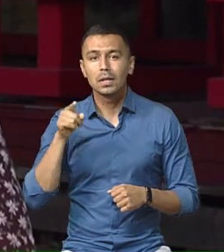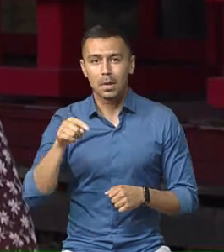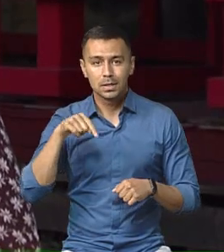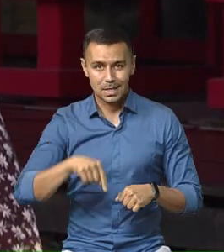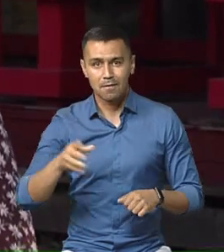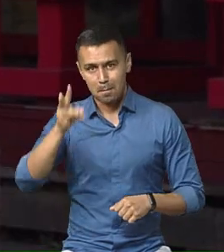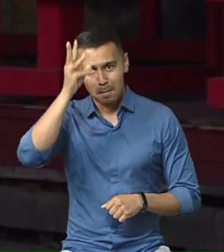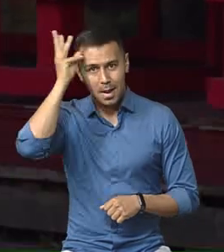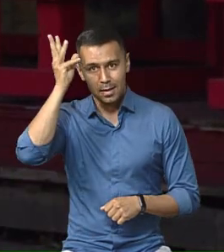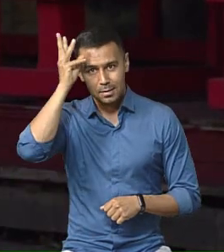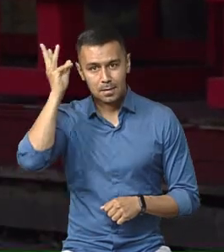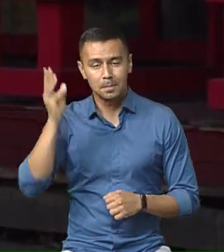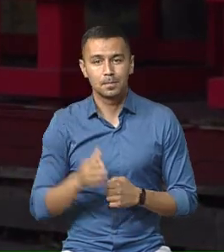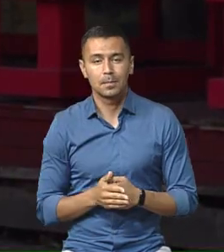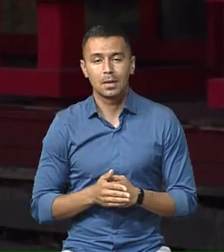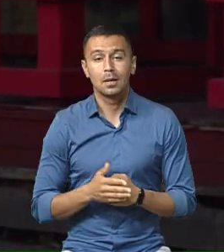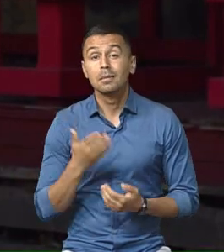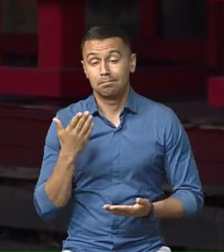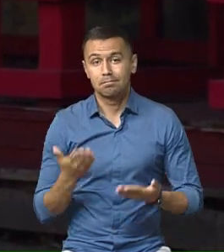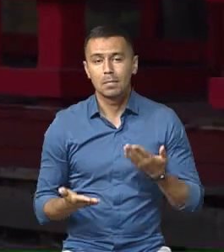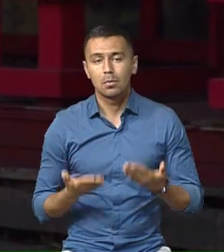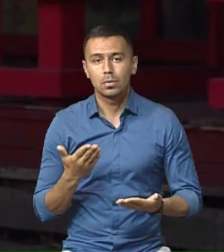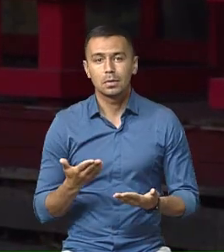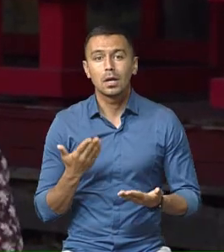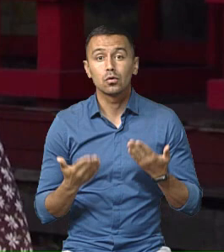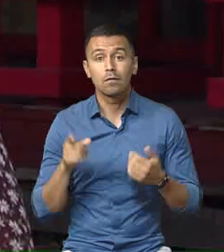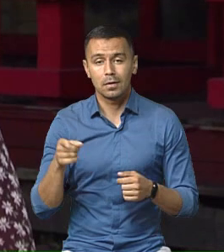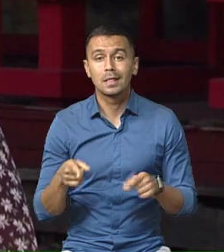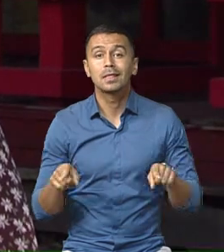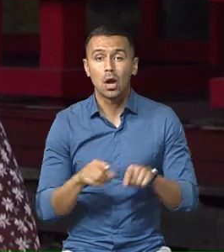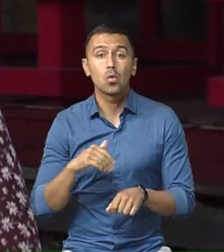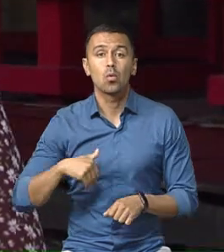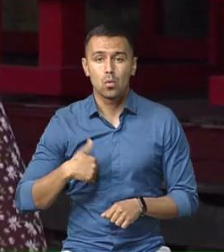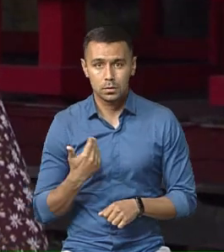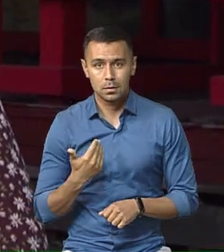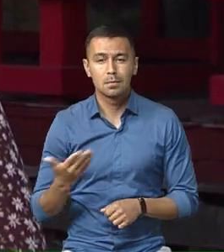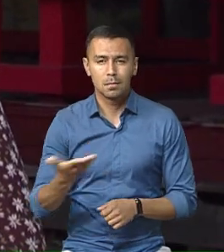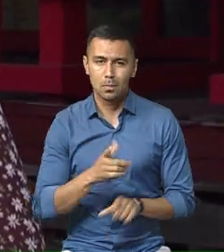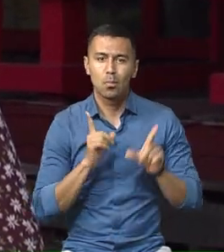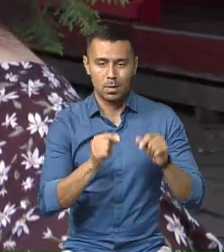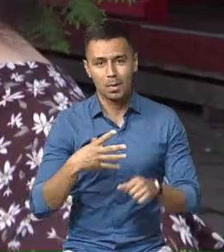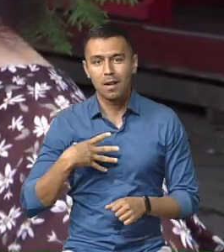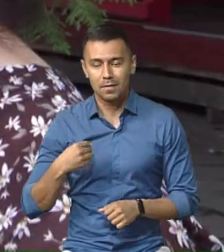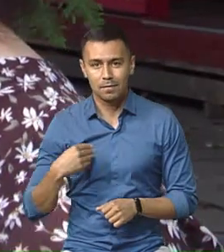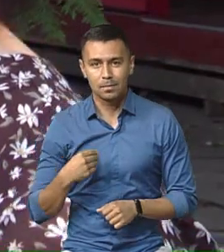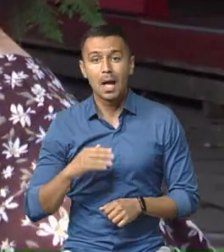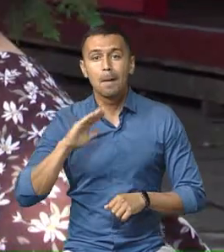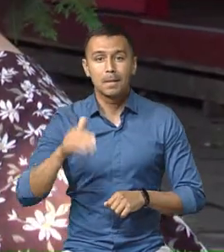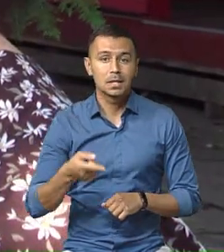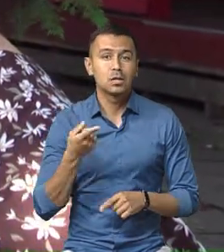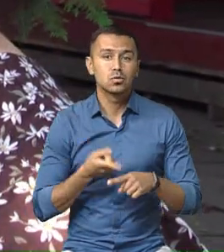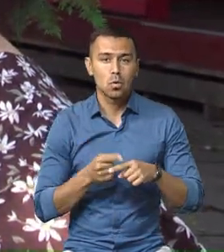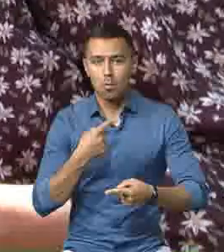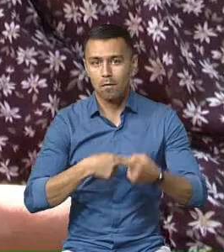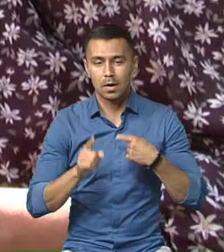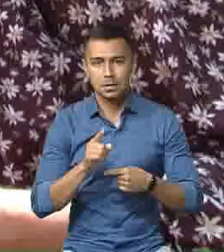Хмельницком. То, мабуть, якщо він таке хоче, то ми поїдемо у Львів. А після того